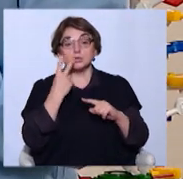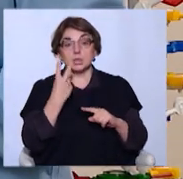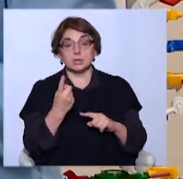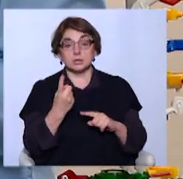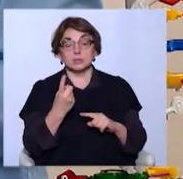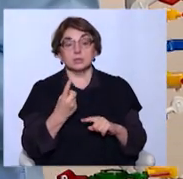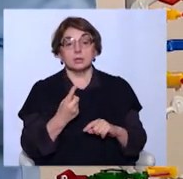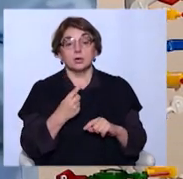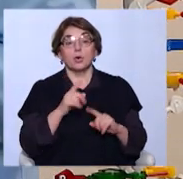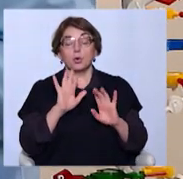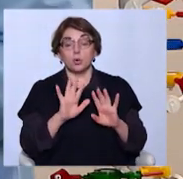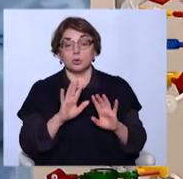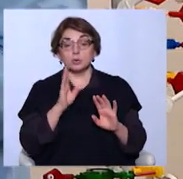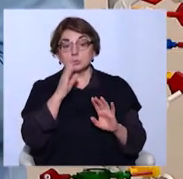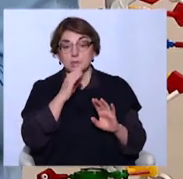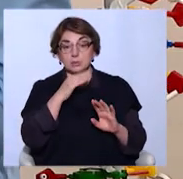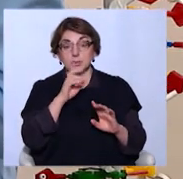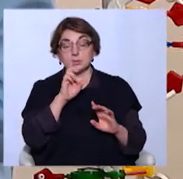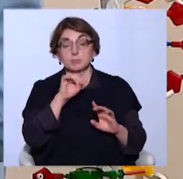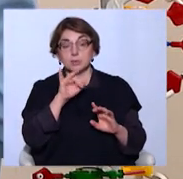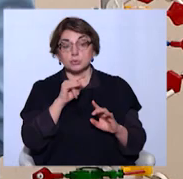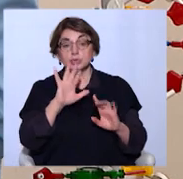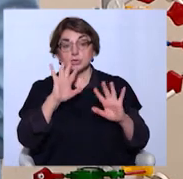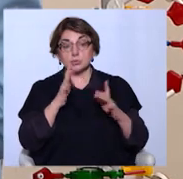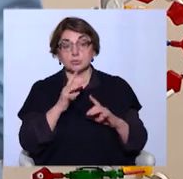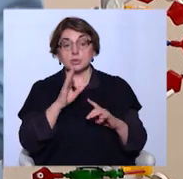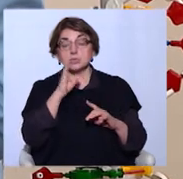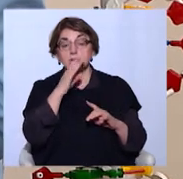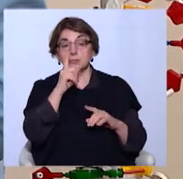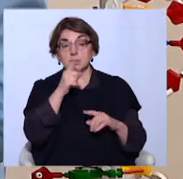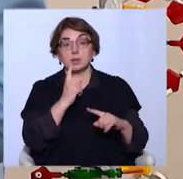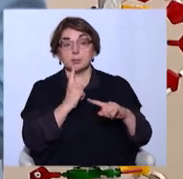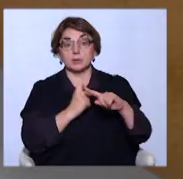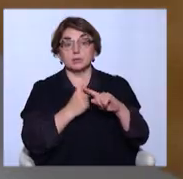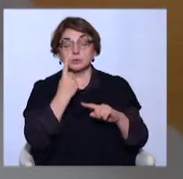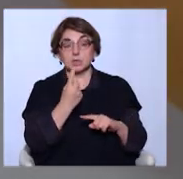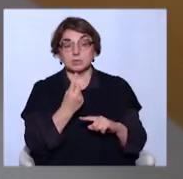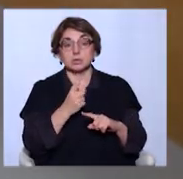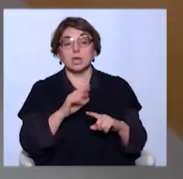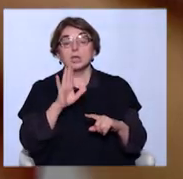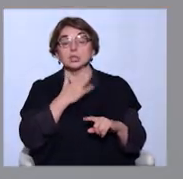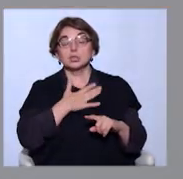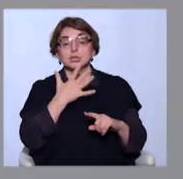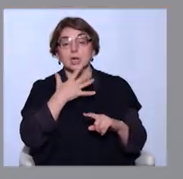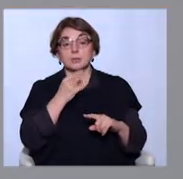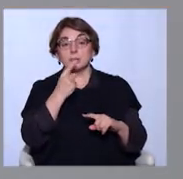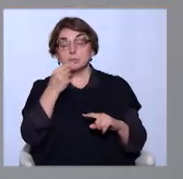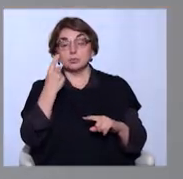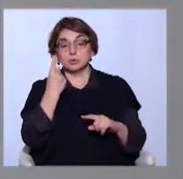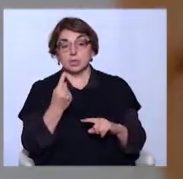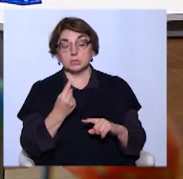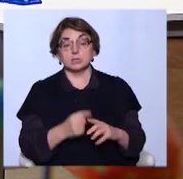-1, +1. ხოლო წყალბადის პეროქსიდის შემთხვევაში, რადგან წყალბადი არის +1, ჟანგბადი გვექნება